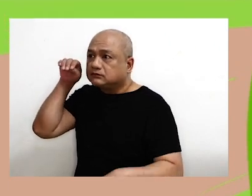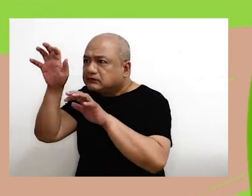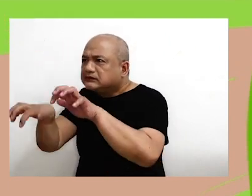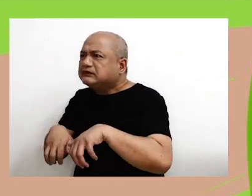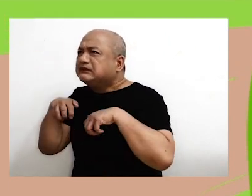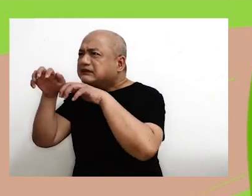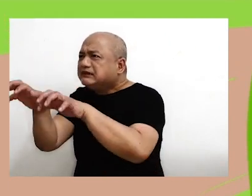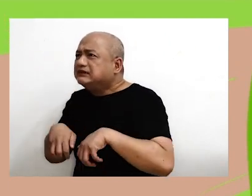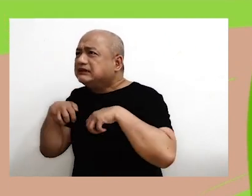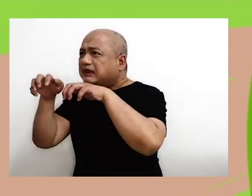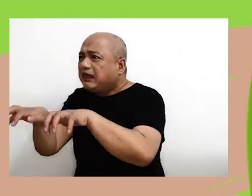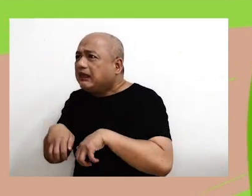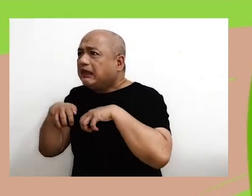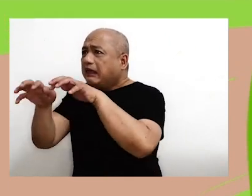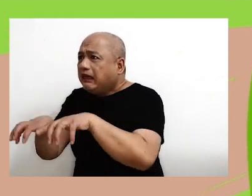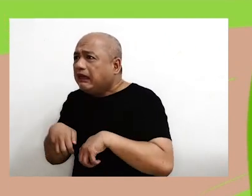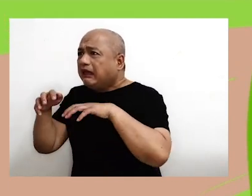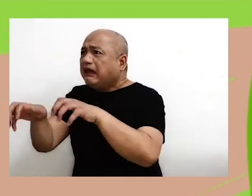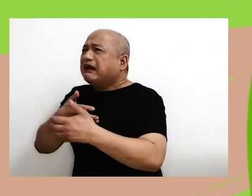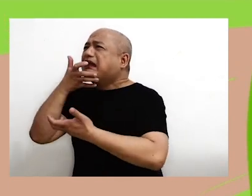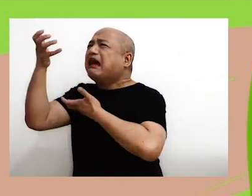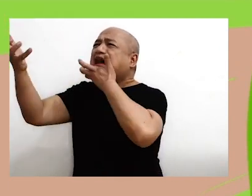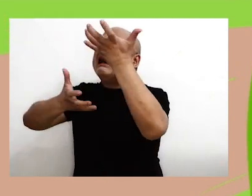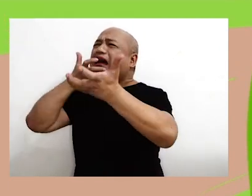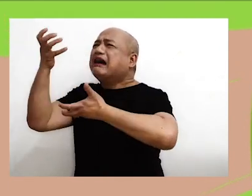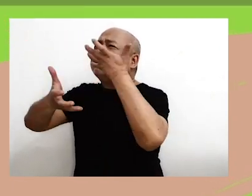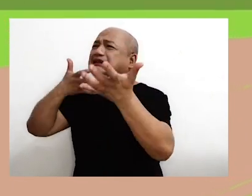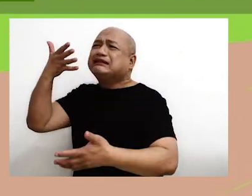Ayoko! Ayoko magpabakuna!